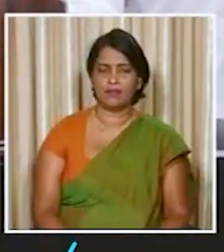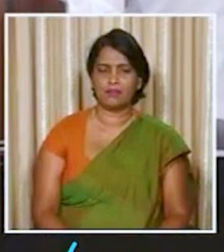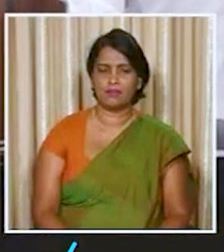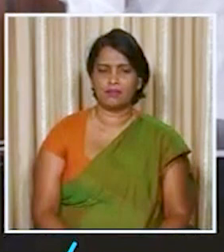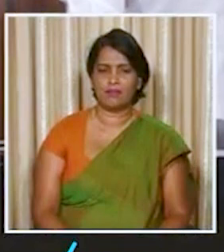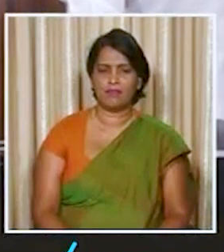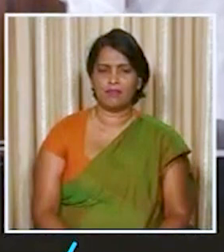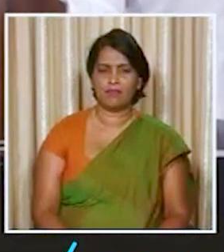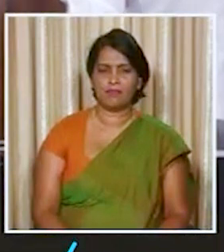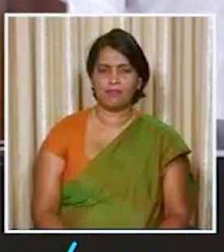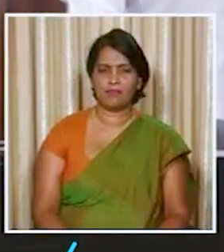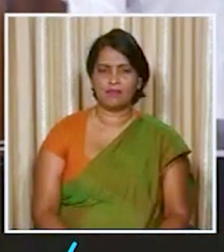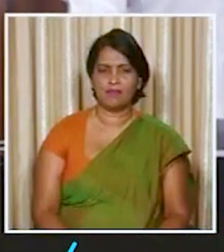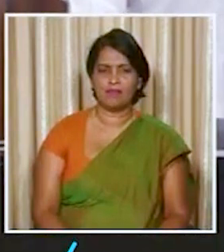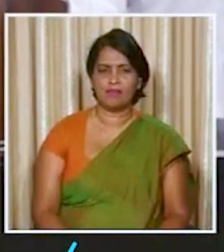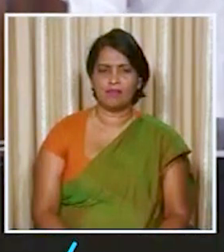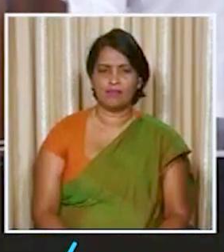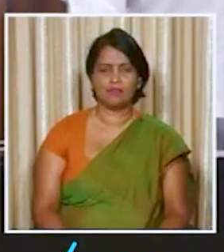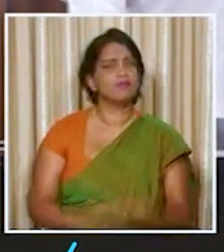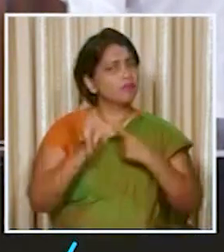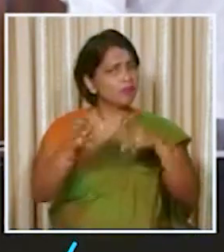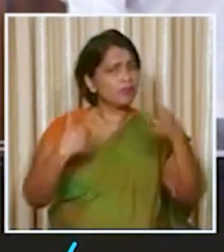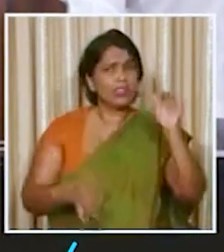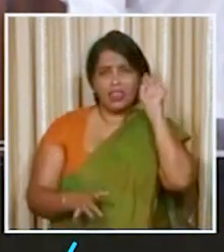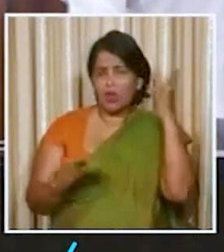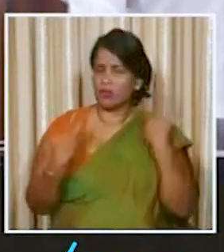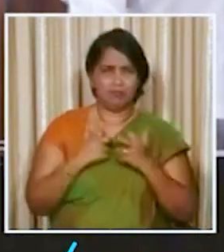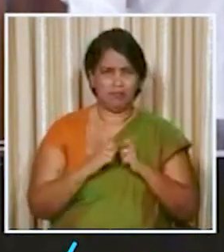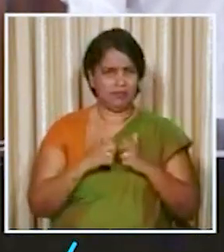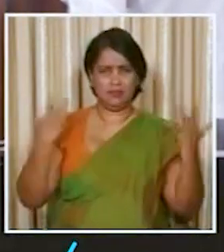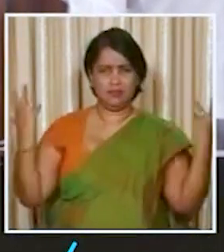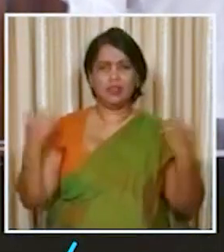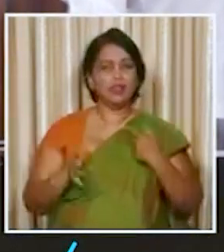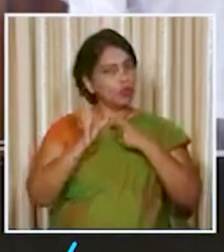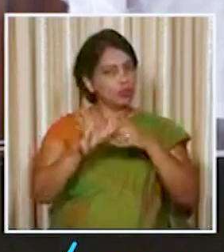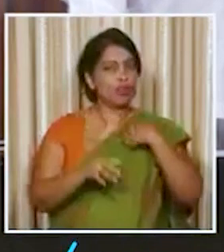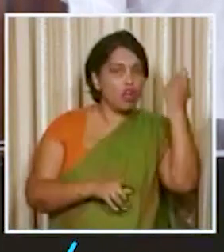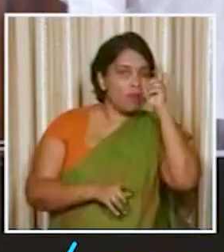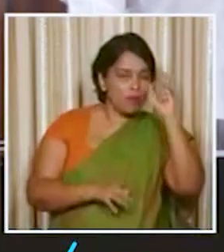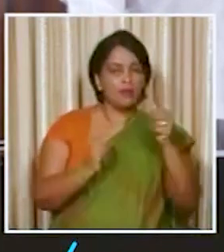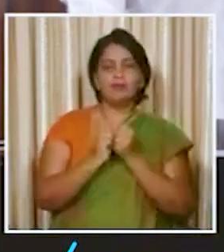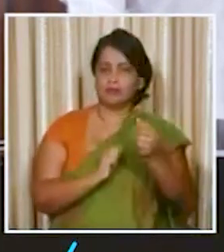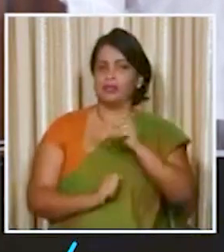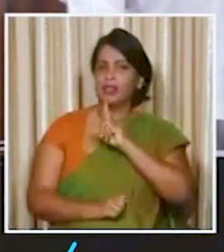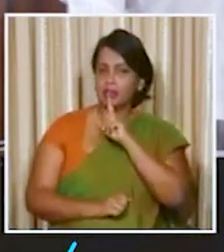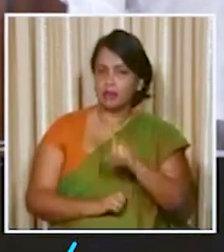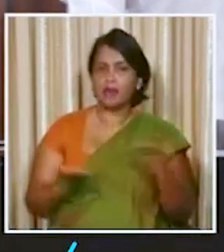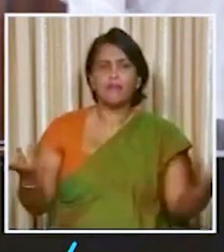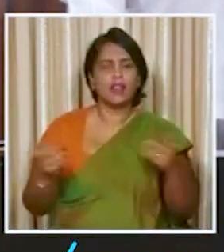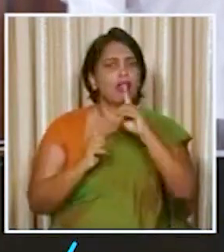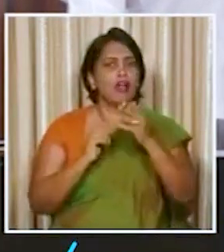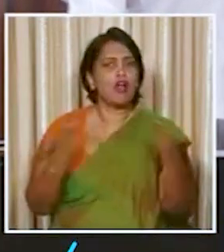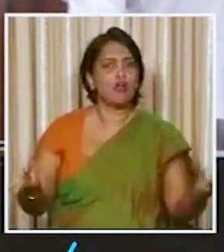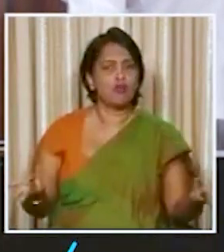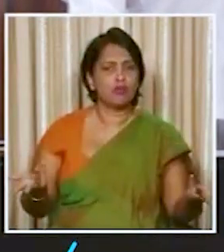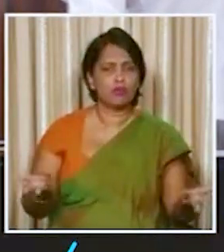నే ఉత్తరయక్ దున్నా అహున్ నత్తం కరన్ దేయక్ నే ఉత్తరయక్ దున్నా మే గన హోయల బల్ల అవశ్య కటయుతు కరన్నం కియలా వెన మొకద్ద కరన్న